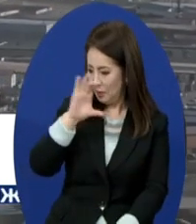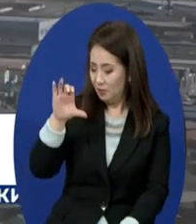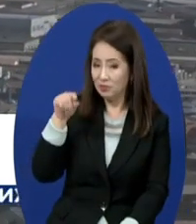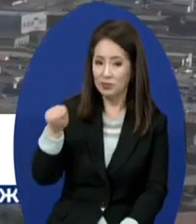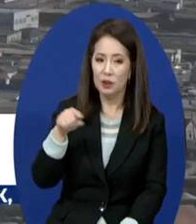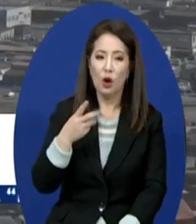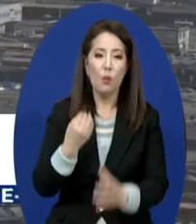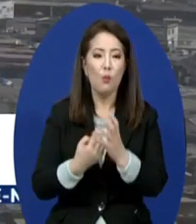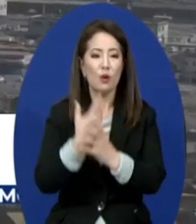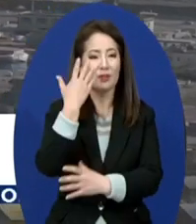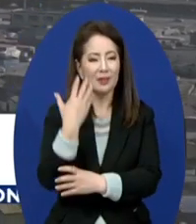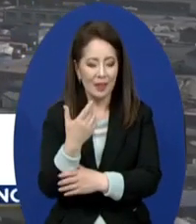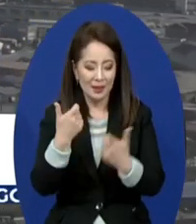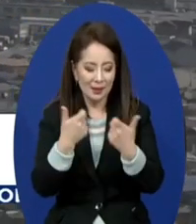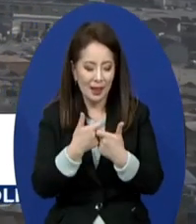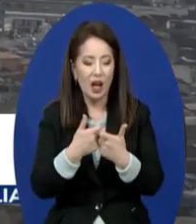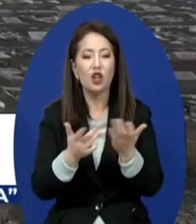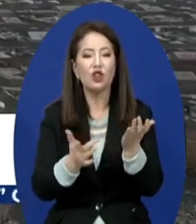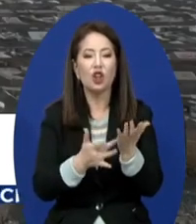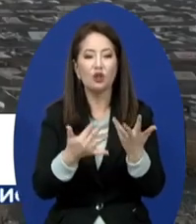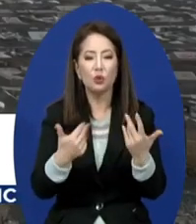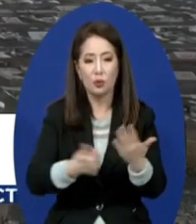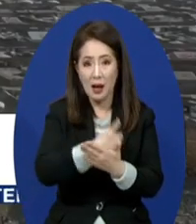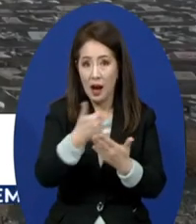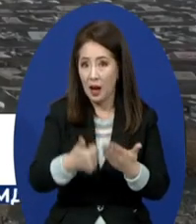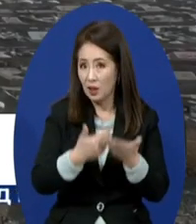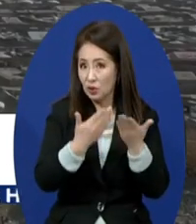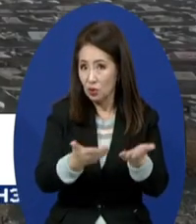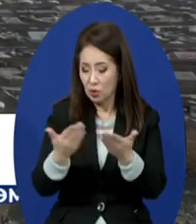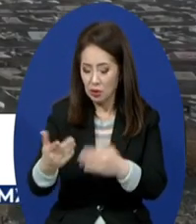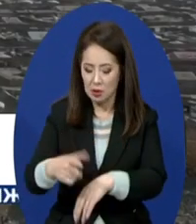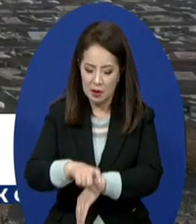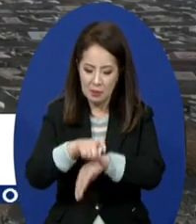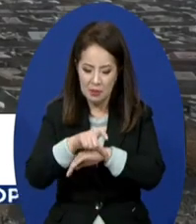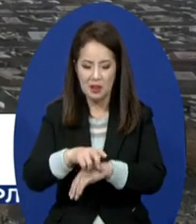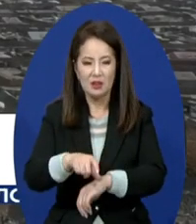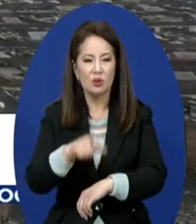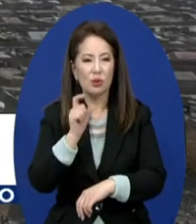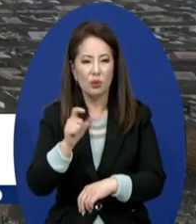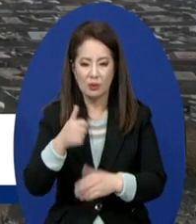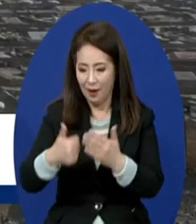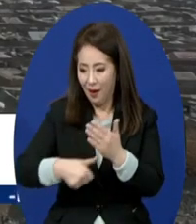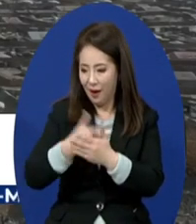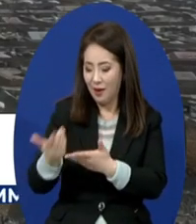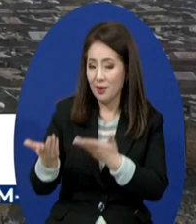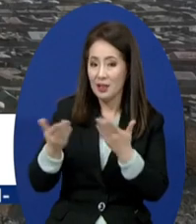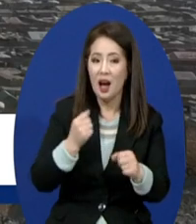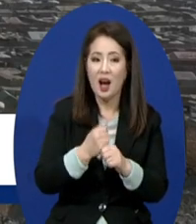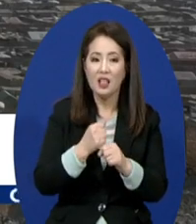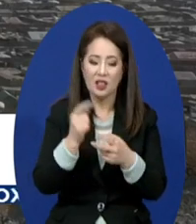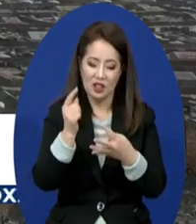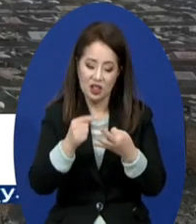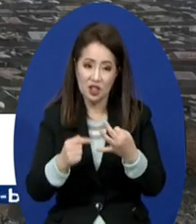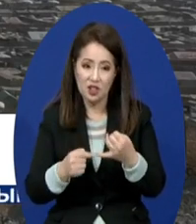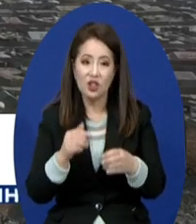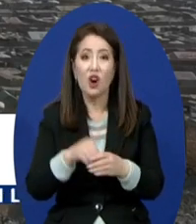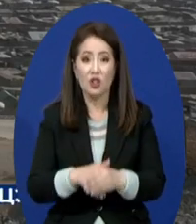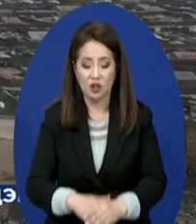гарах газар зориултын техник торонг төхөөрөмжөөр хангах, мэрэгжлийн боловсон хүчнэр хангаж ажиллах зэргийг нэрлэж байна.